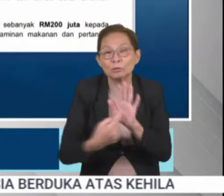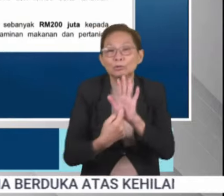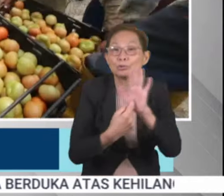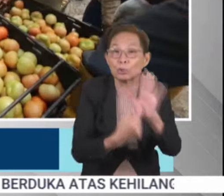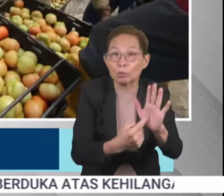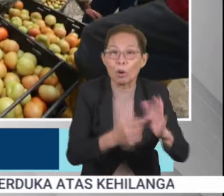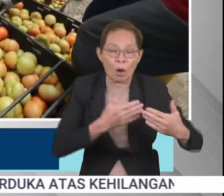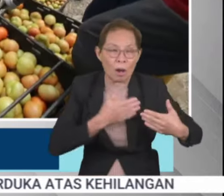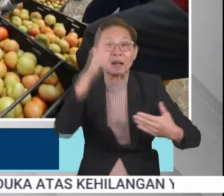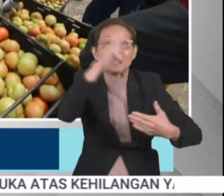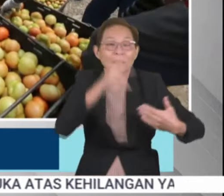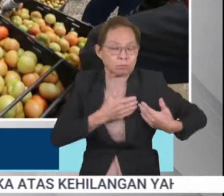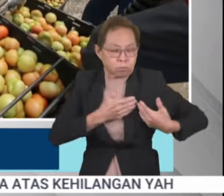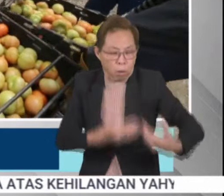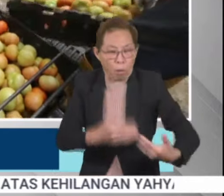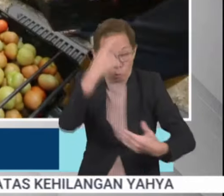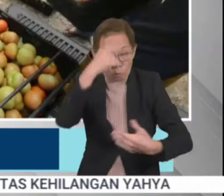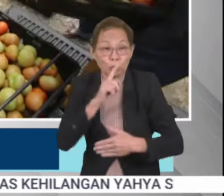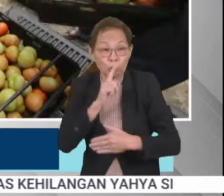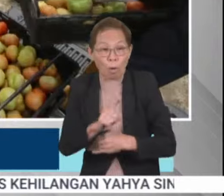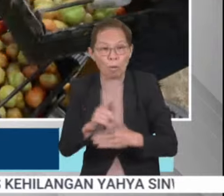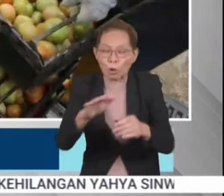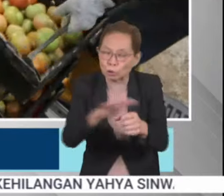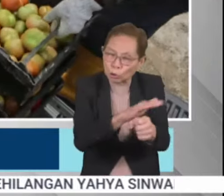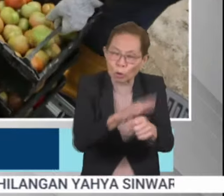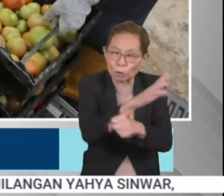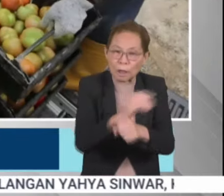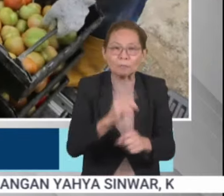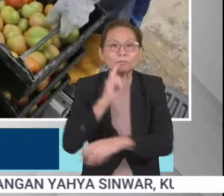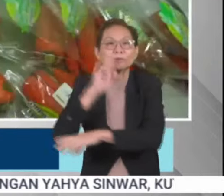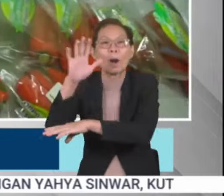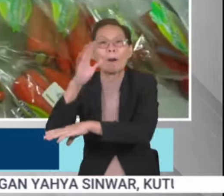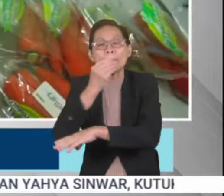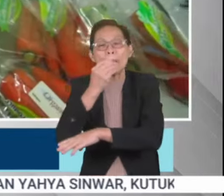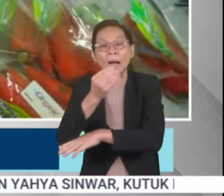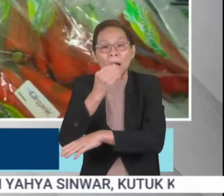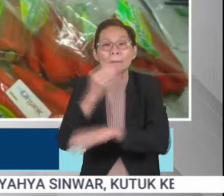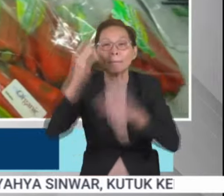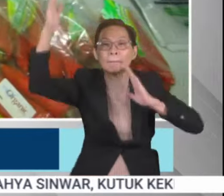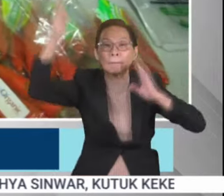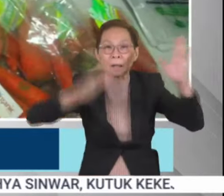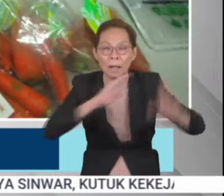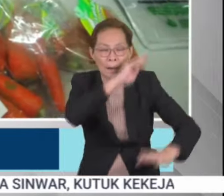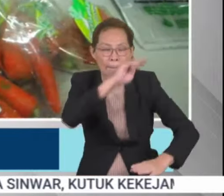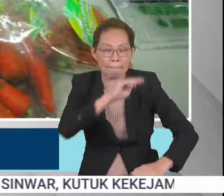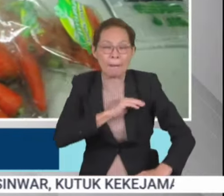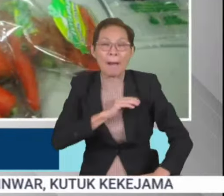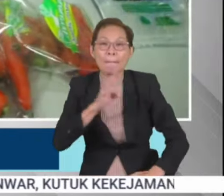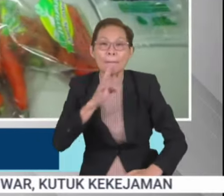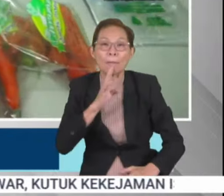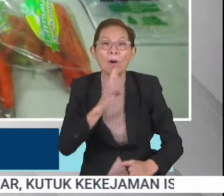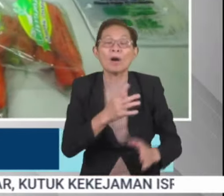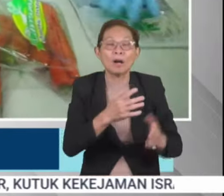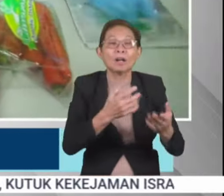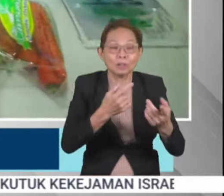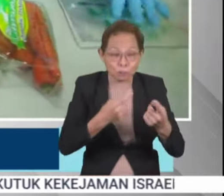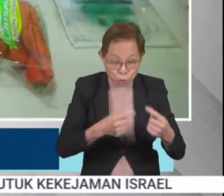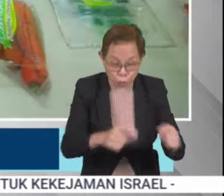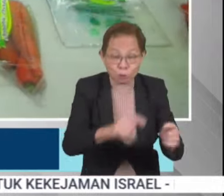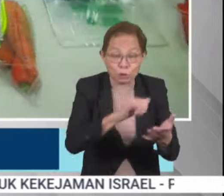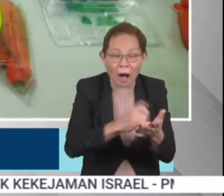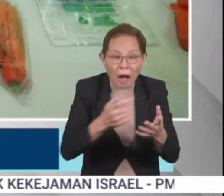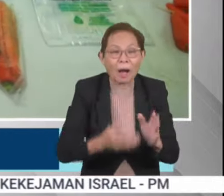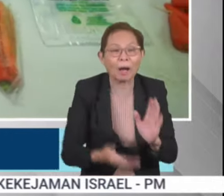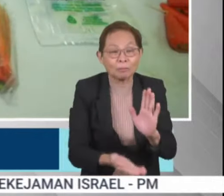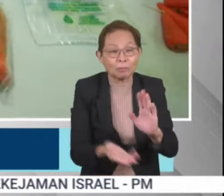mencerminkan komitmen kerajaan bagi memastikan kecukupan dan keterjaminan bekalan makanan negara. Menteri menyatakan usaha itu akan turut